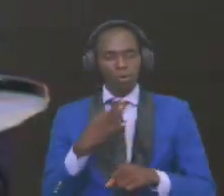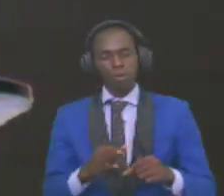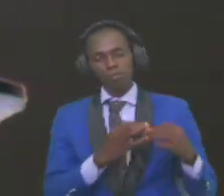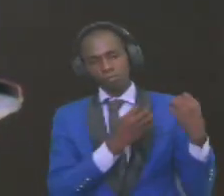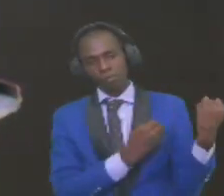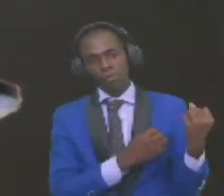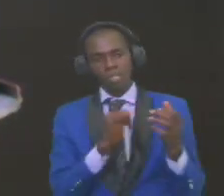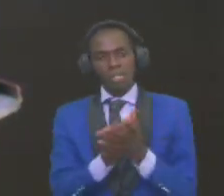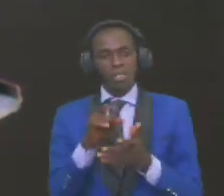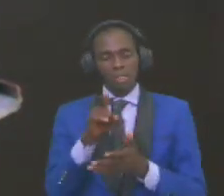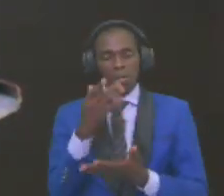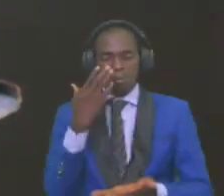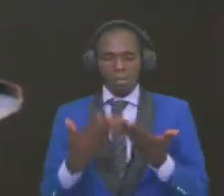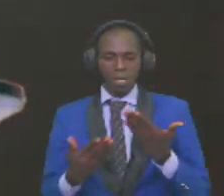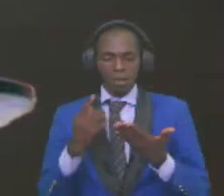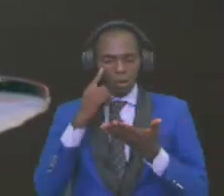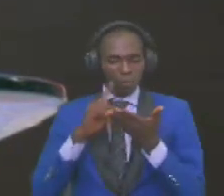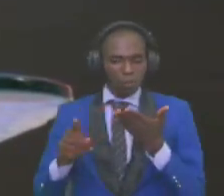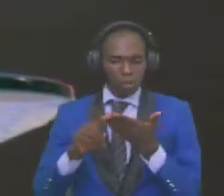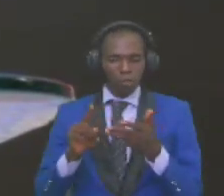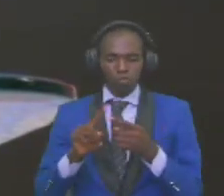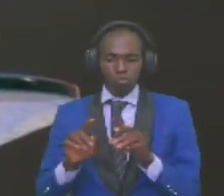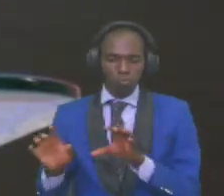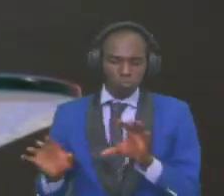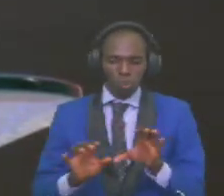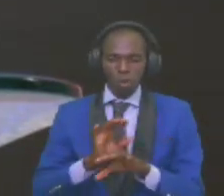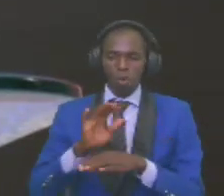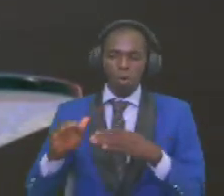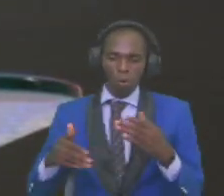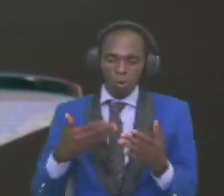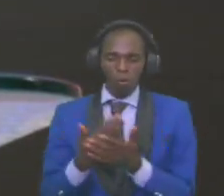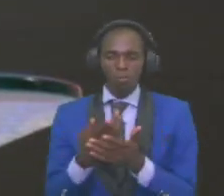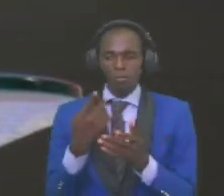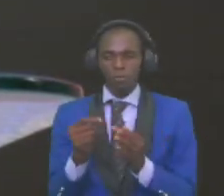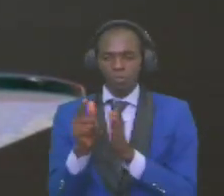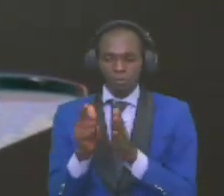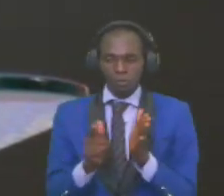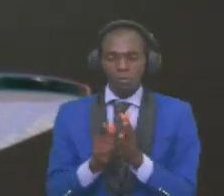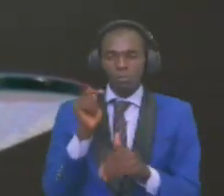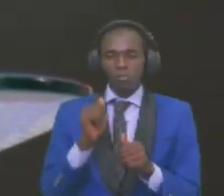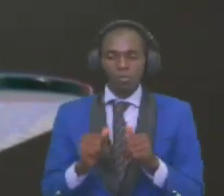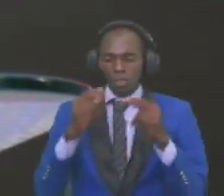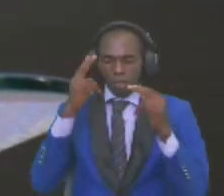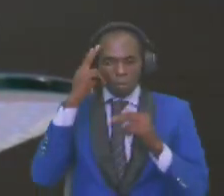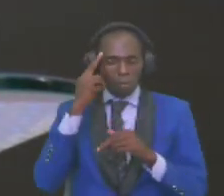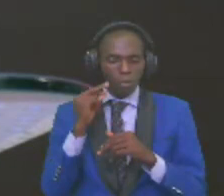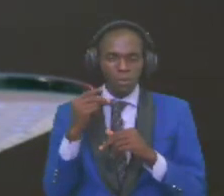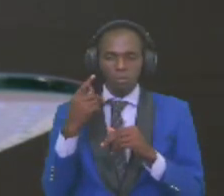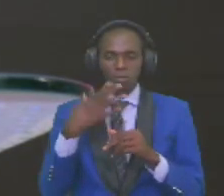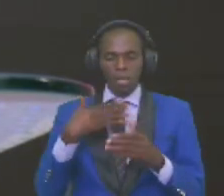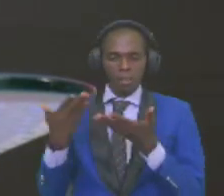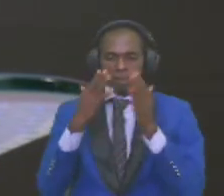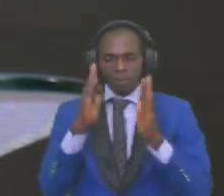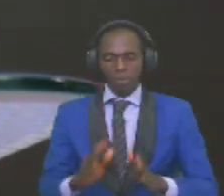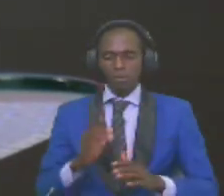c'est toi qui mettra ce peuple en procession fausse victoire cela est bon pour l analyse a fidèlement selon